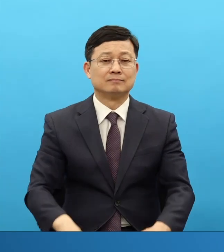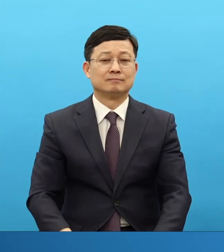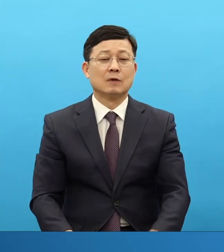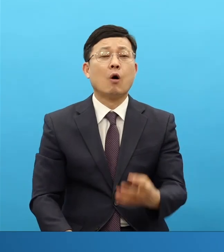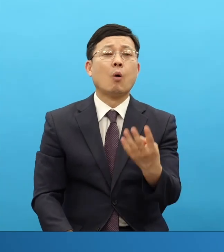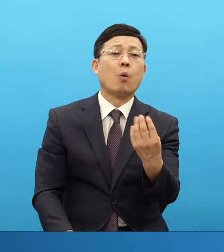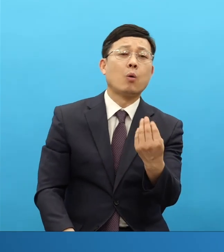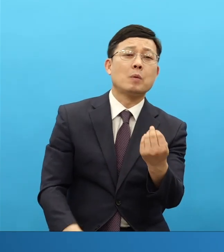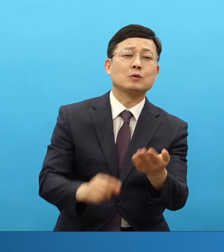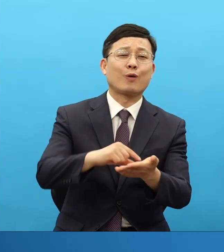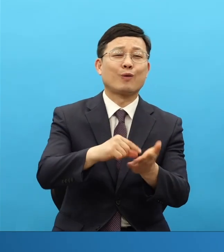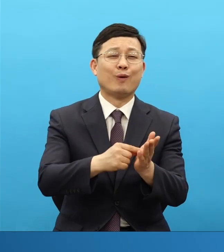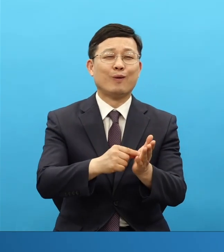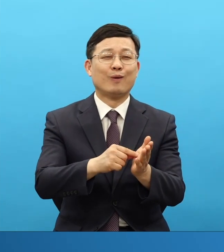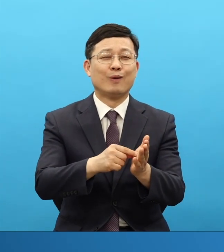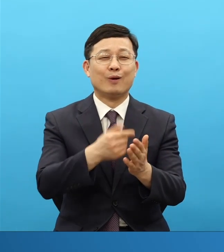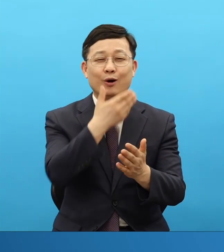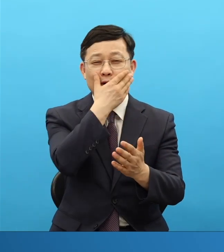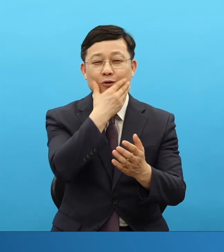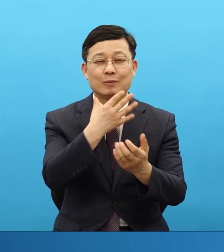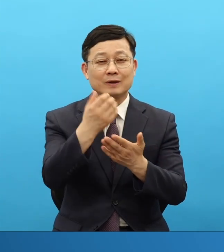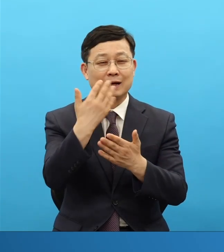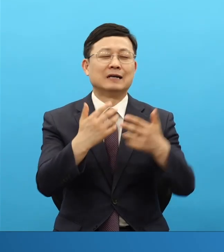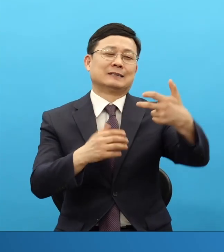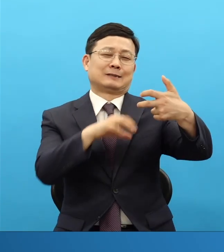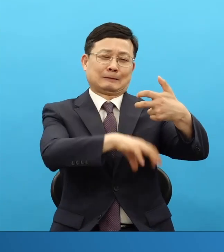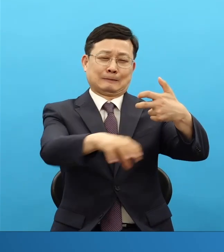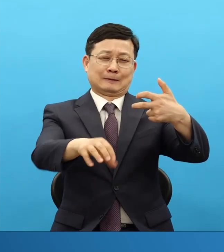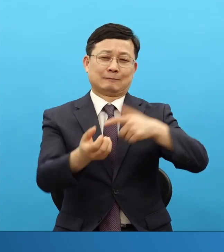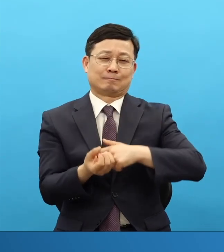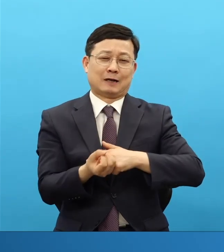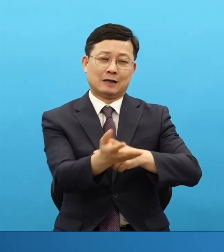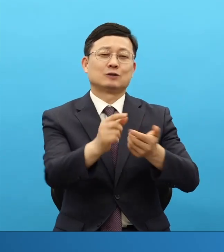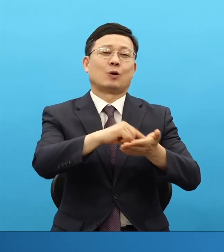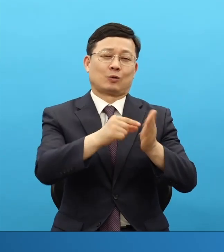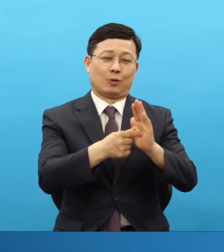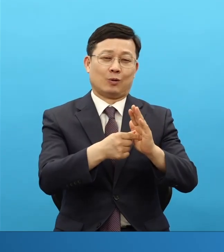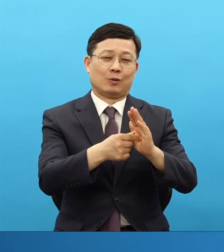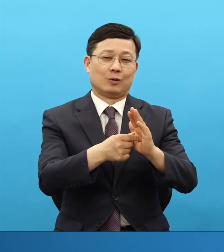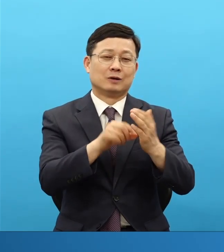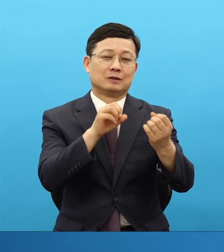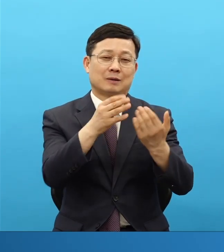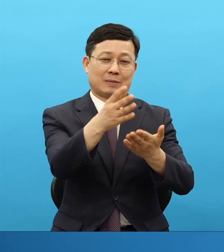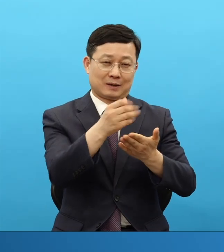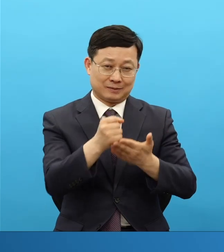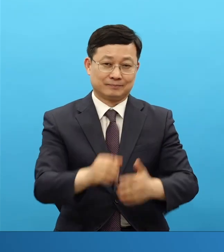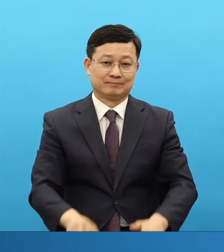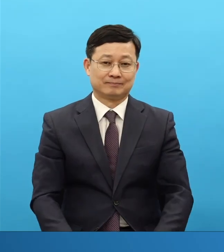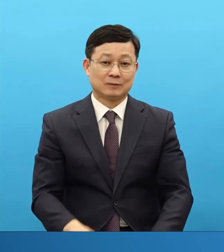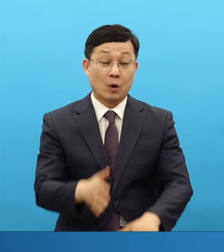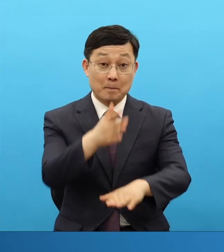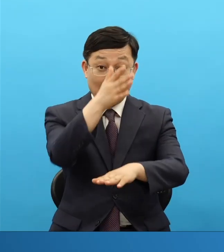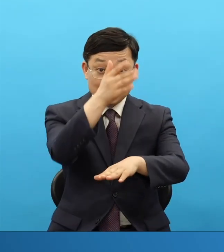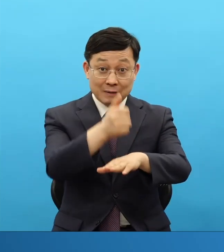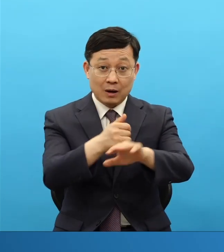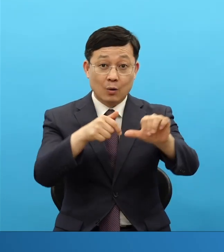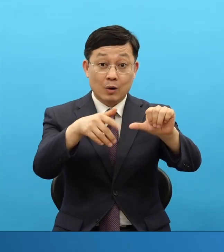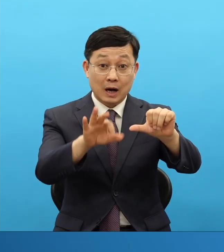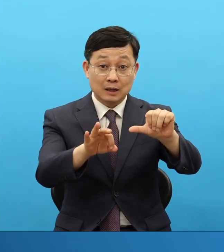exert? 이렇게 됩니다. Like this. 드디어 이제 여러분 마지막 여러분의 선교